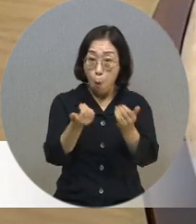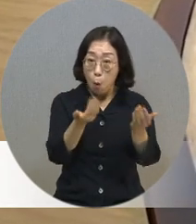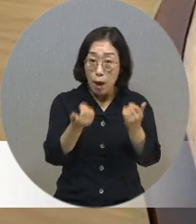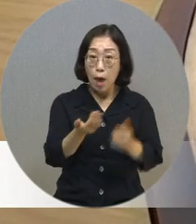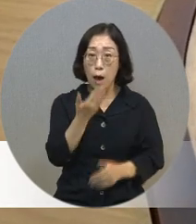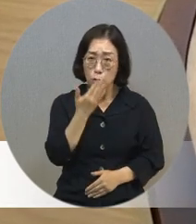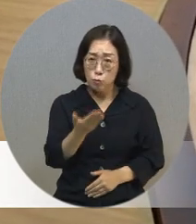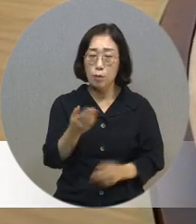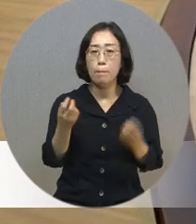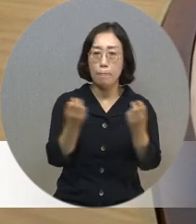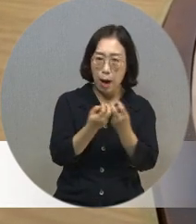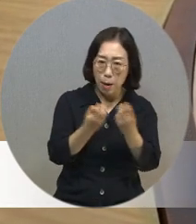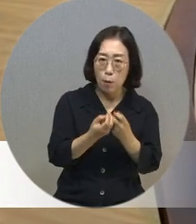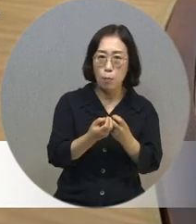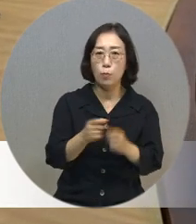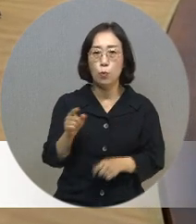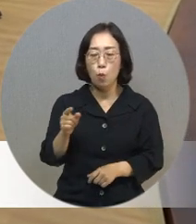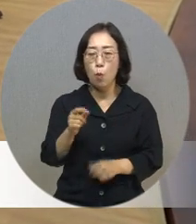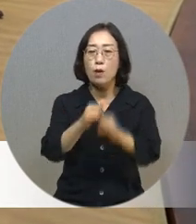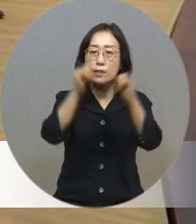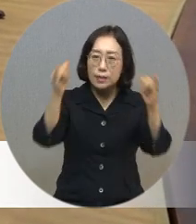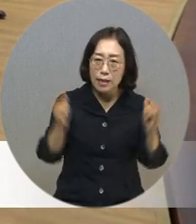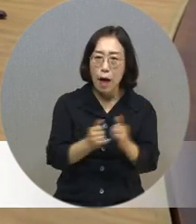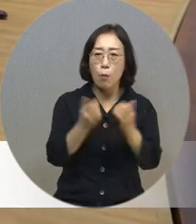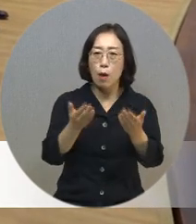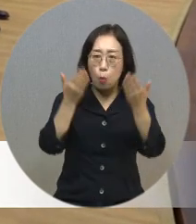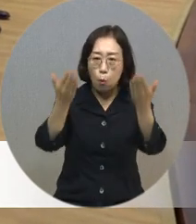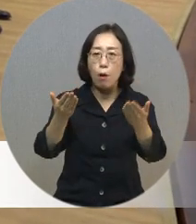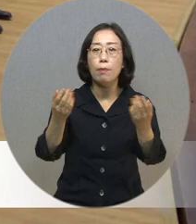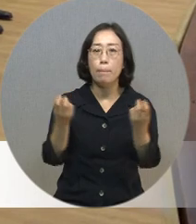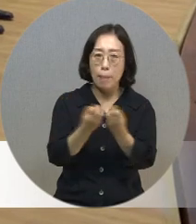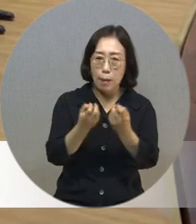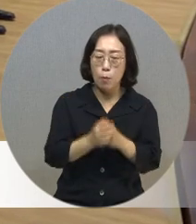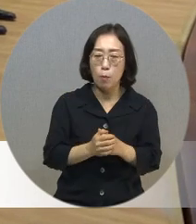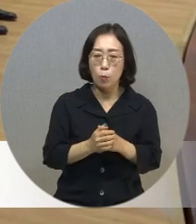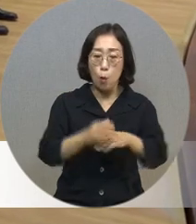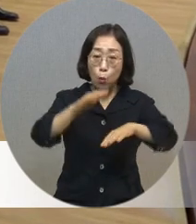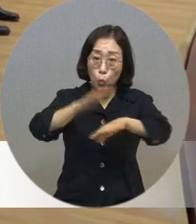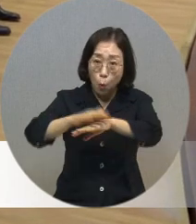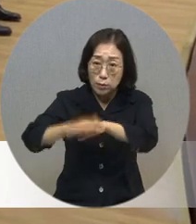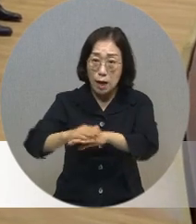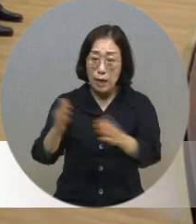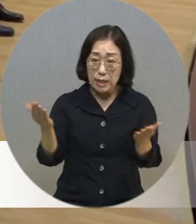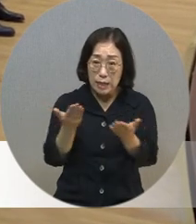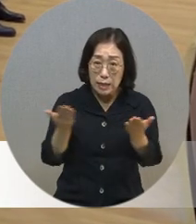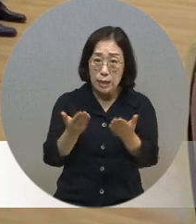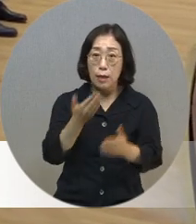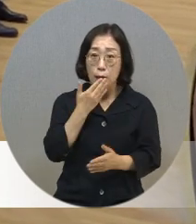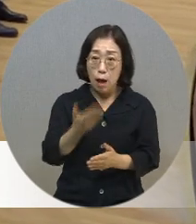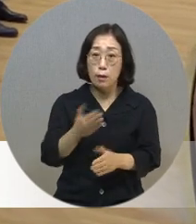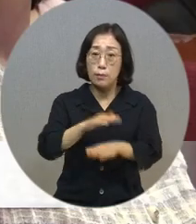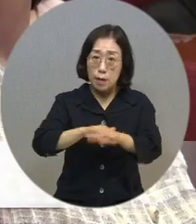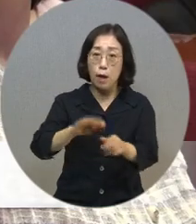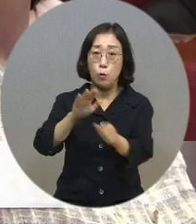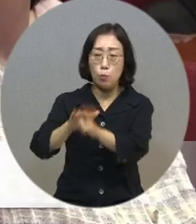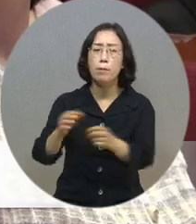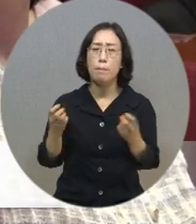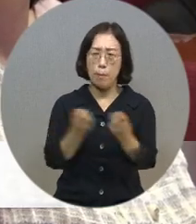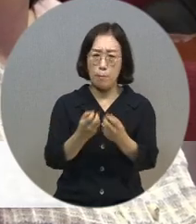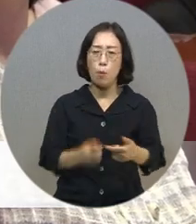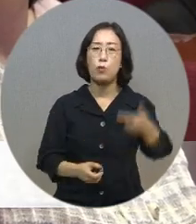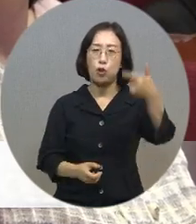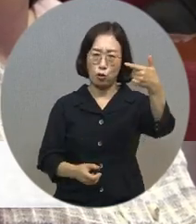사회공원 활동 확대 방안 귀농귀촌 활성화 방안 총 여섯개의 주제가 제시됐습니다